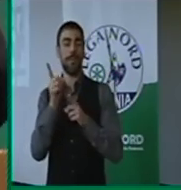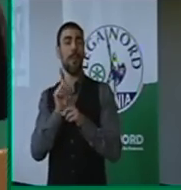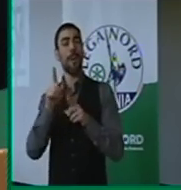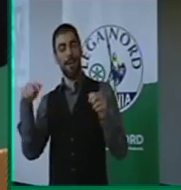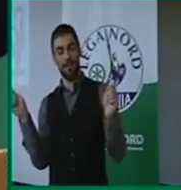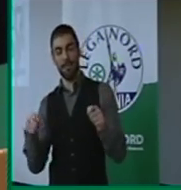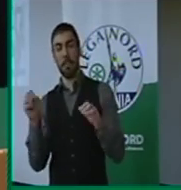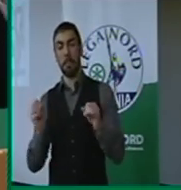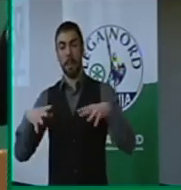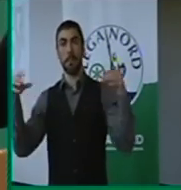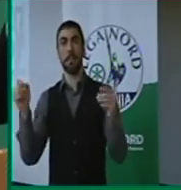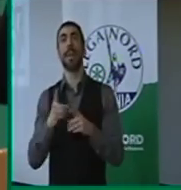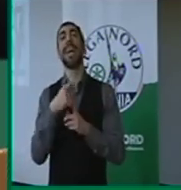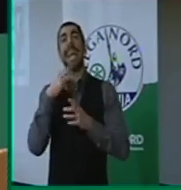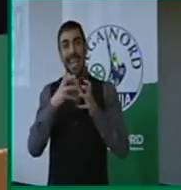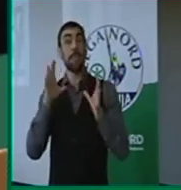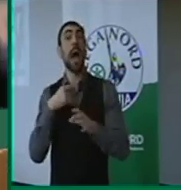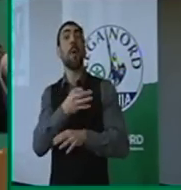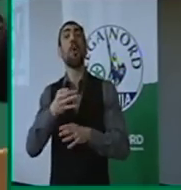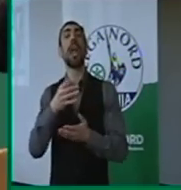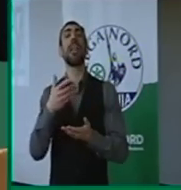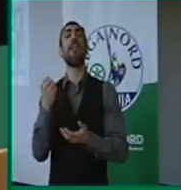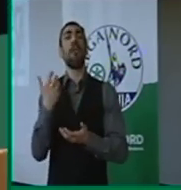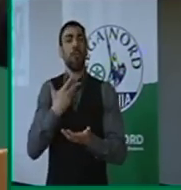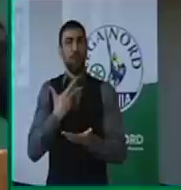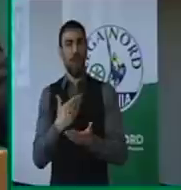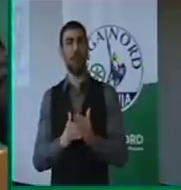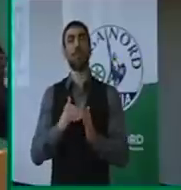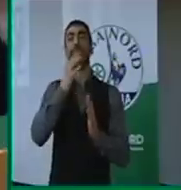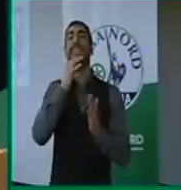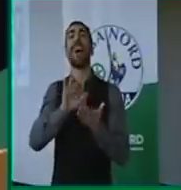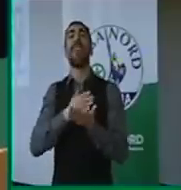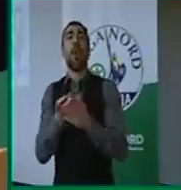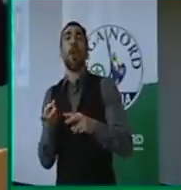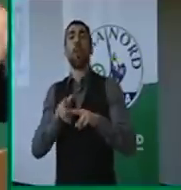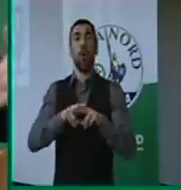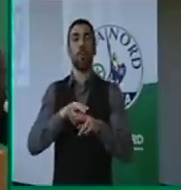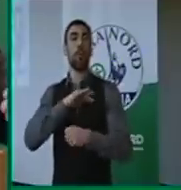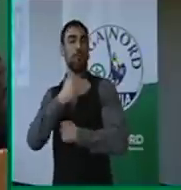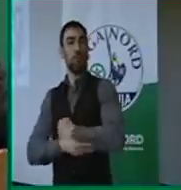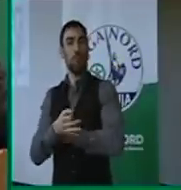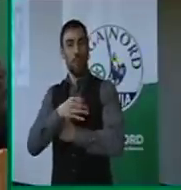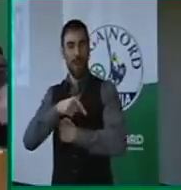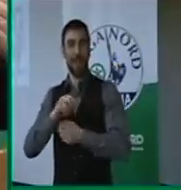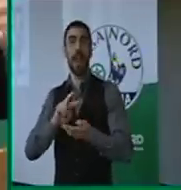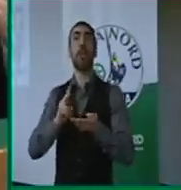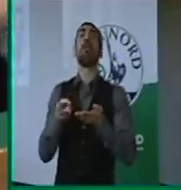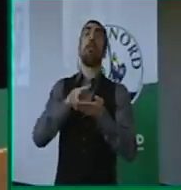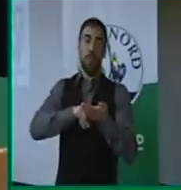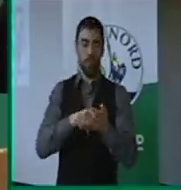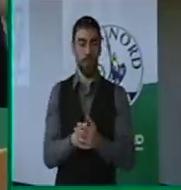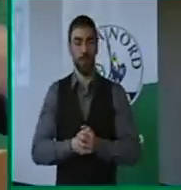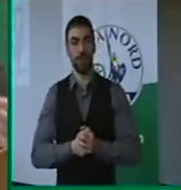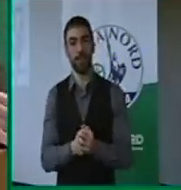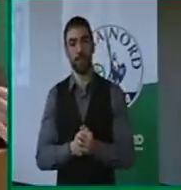magica Siamo in crisi ma abbiamo la moneta forte è arrivato qualcuno che ci ha fatto raddoppiare il valore del nostro scudo no allora cosa succede succede